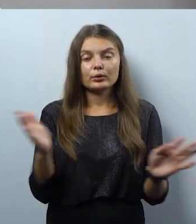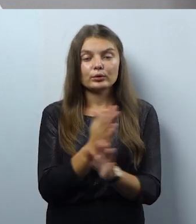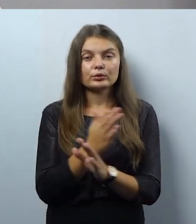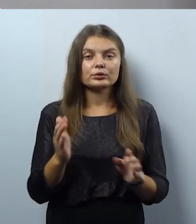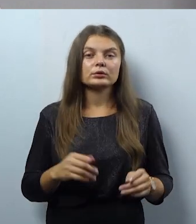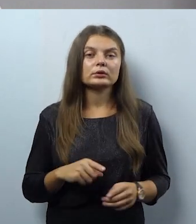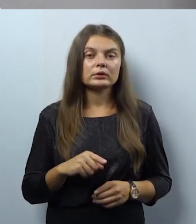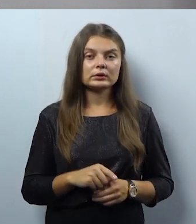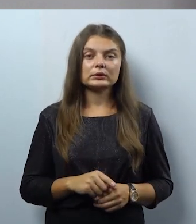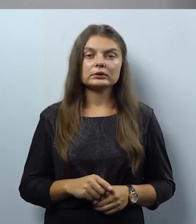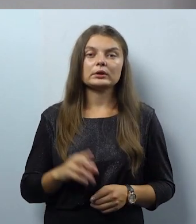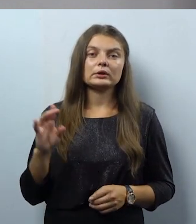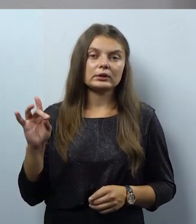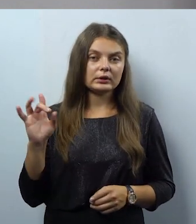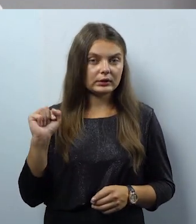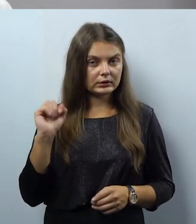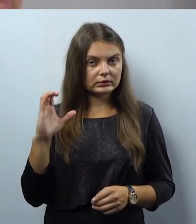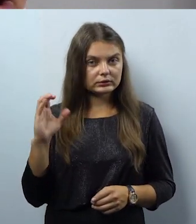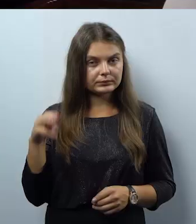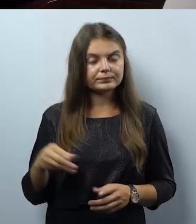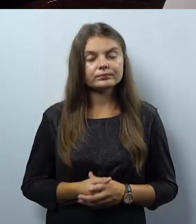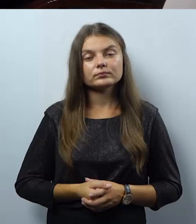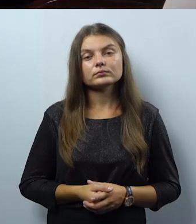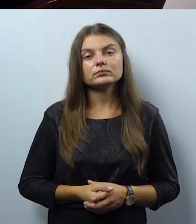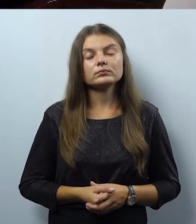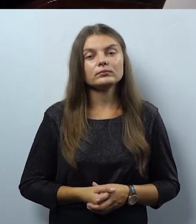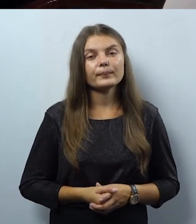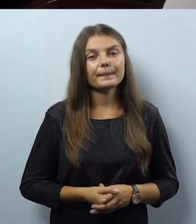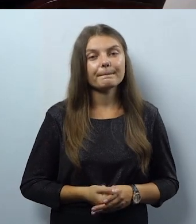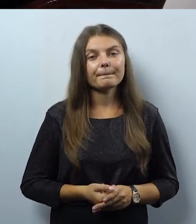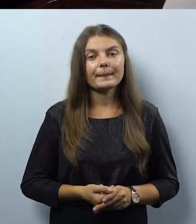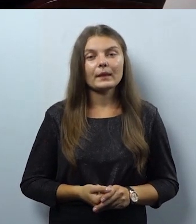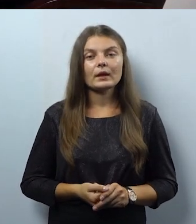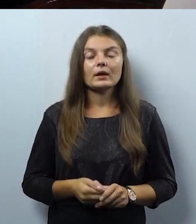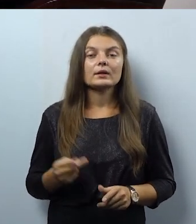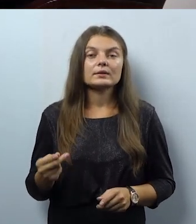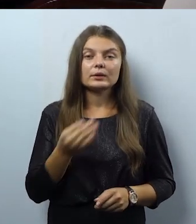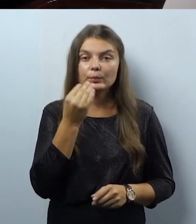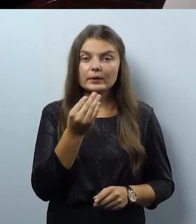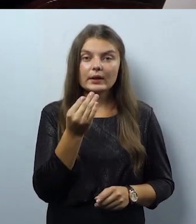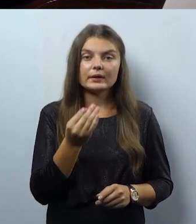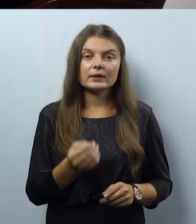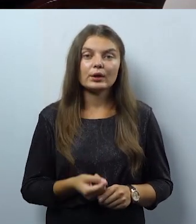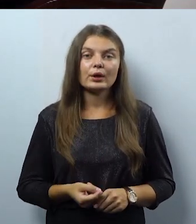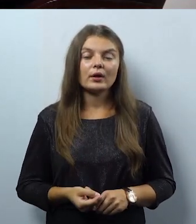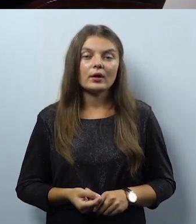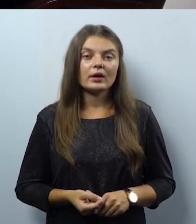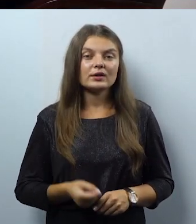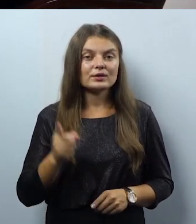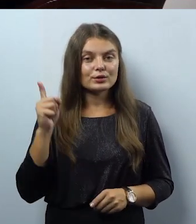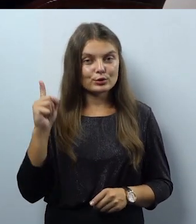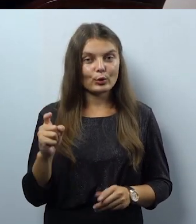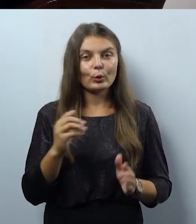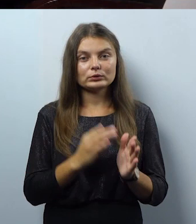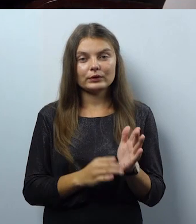щось там робили, не робили, ну, питання в тому, громадськість. Що ціна питання зі 190 впала на 105. Угу. Що фізично це